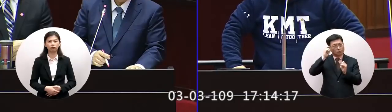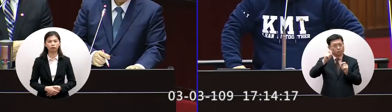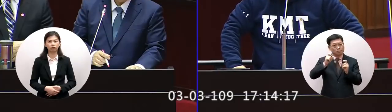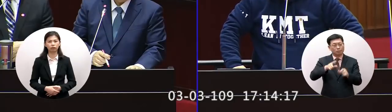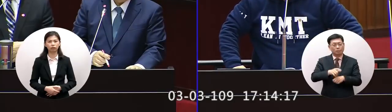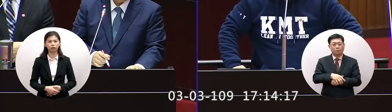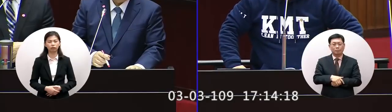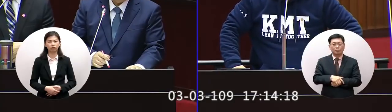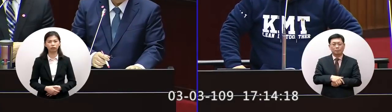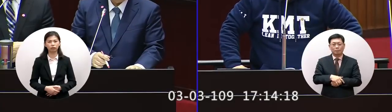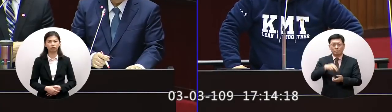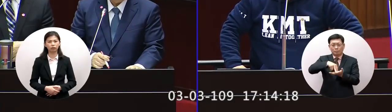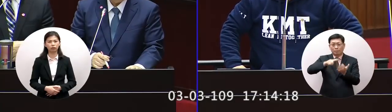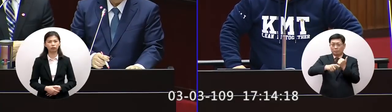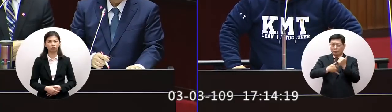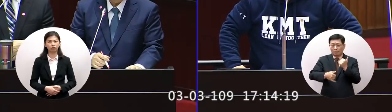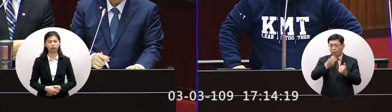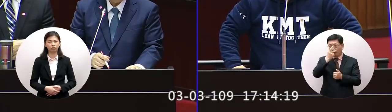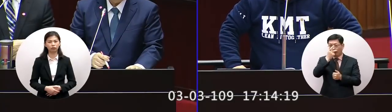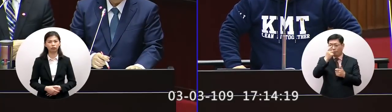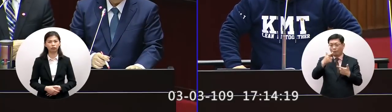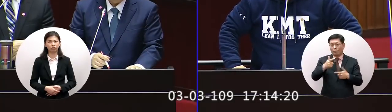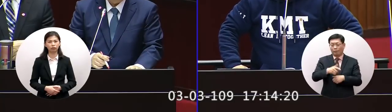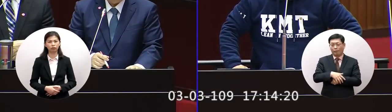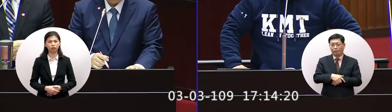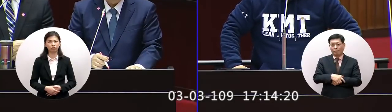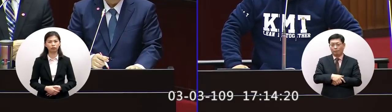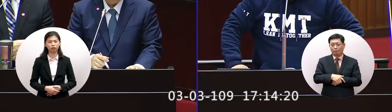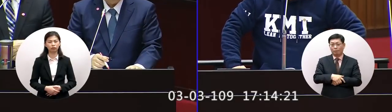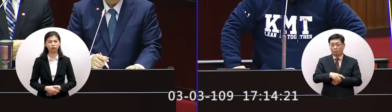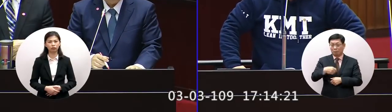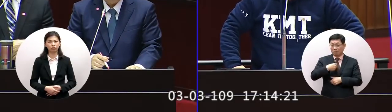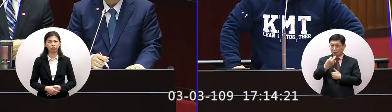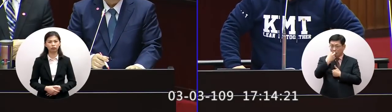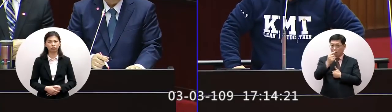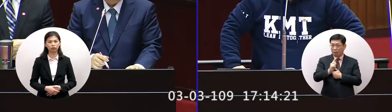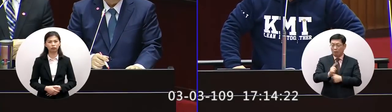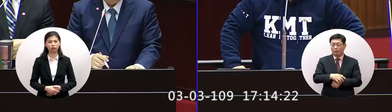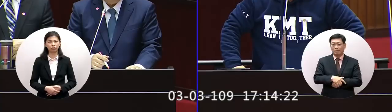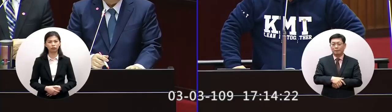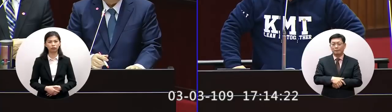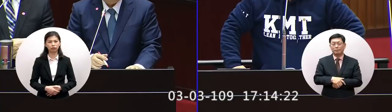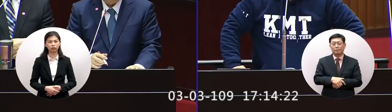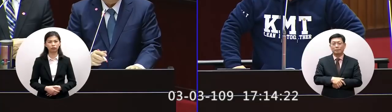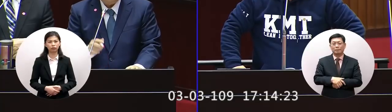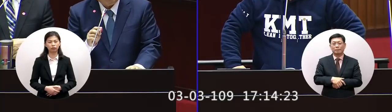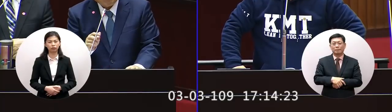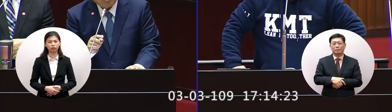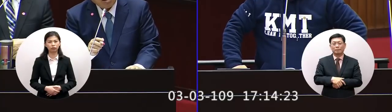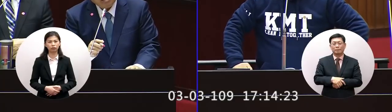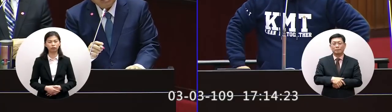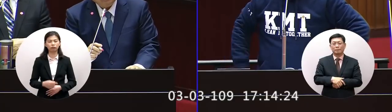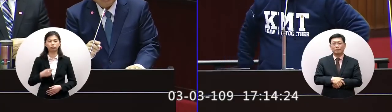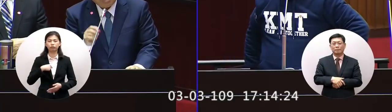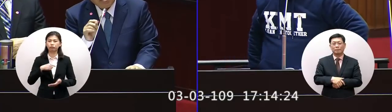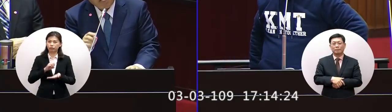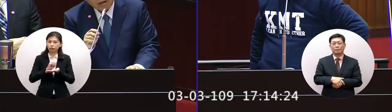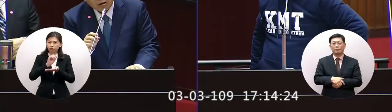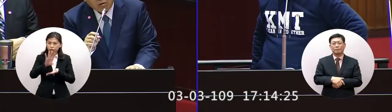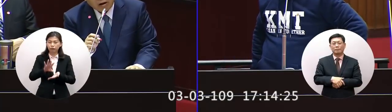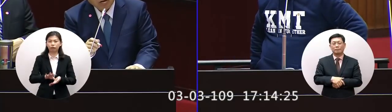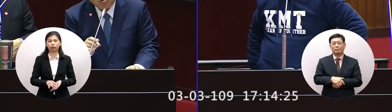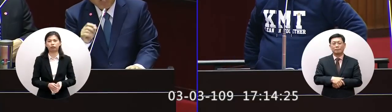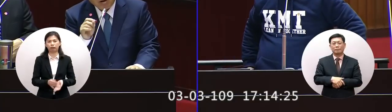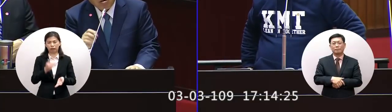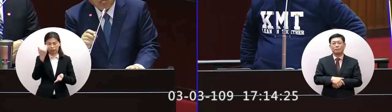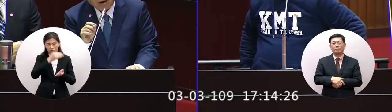呢，立法委员没这么公呢。你是把立法当成什么？ 跟那个委员报告一下，灾害